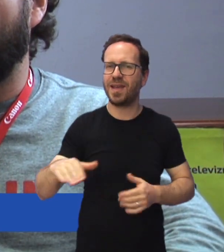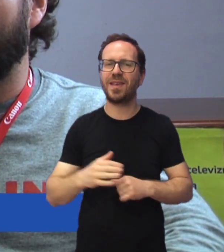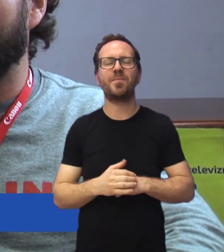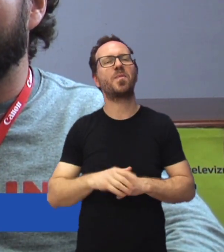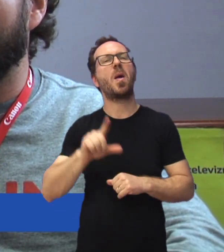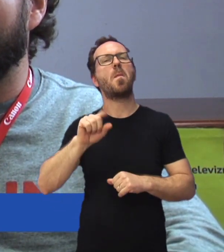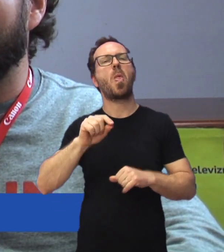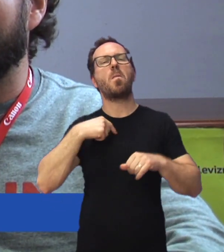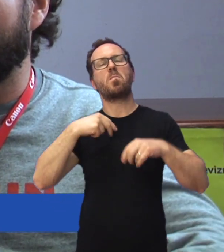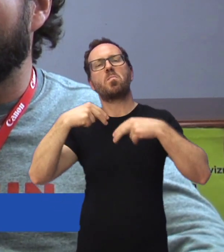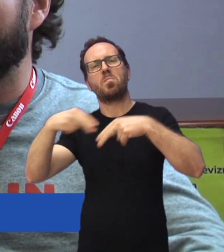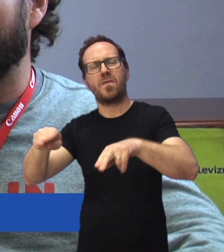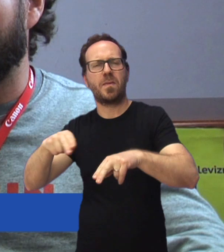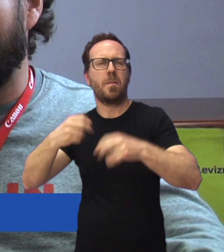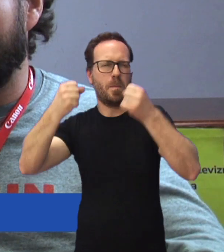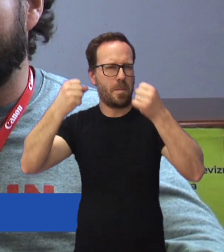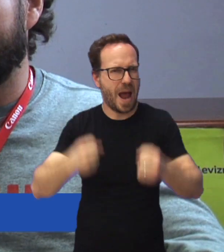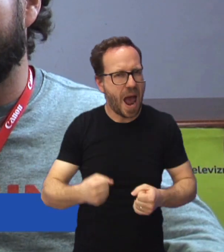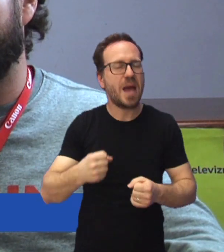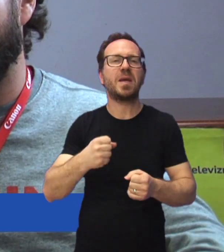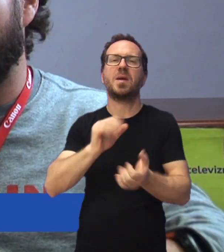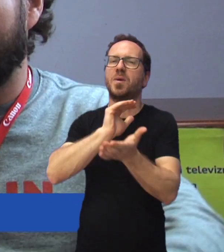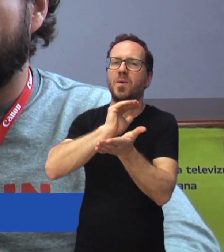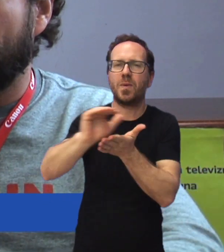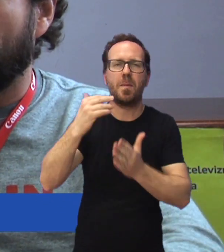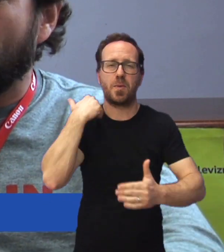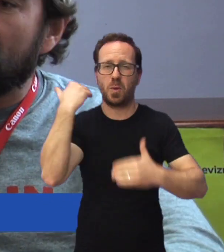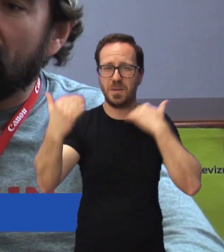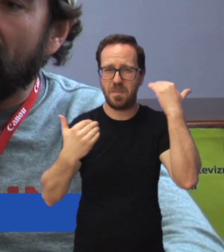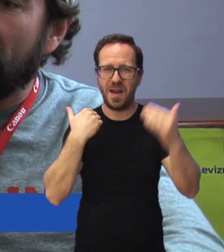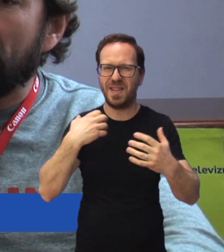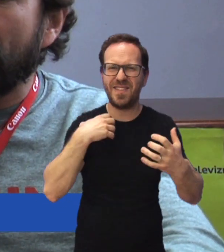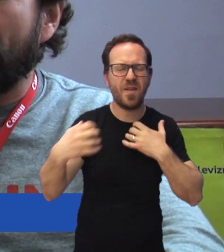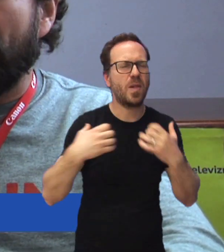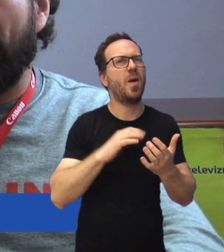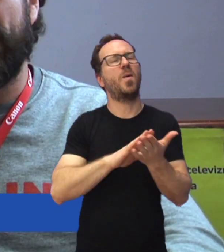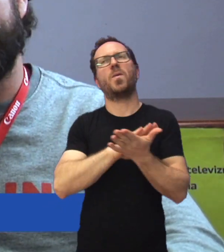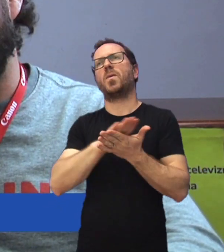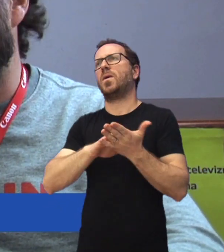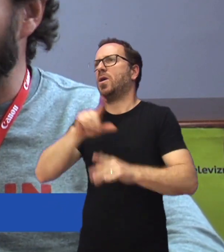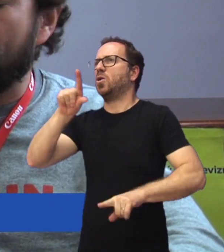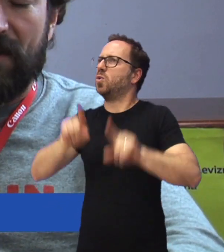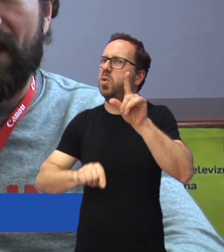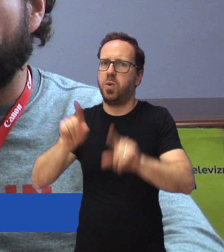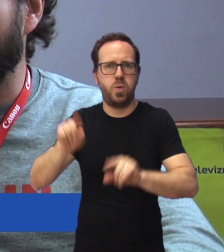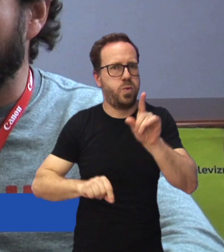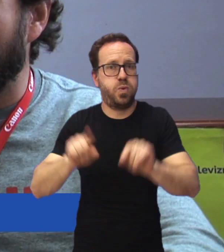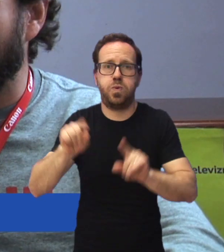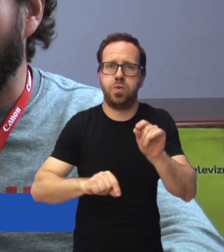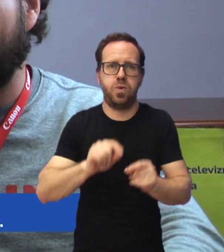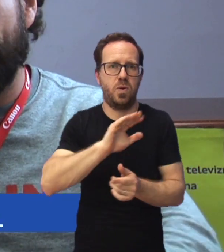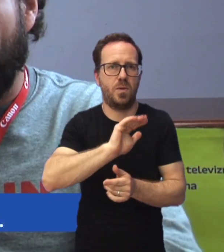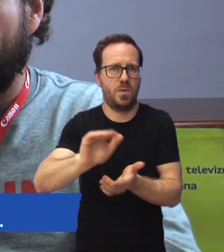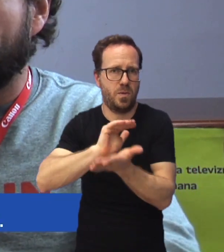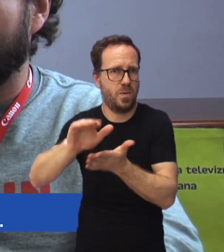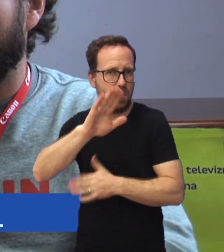A potom jsem odešel do Prahy, kde jsem začal hrát divadlo pro dospělé, ale strašně mi to chybělo.